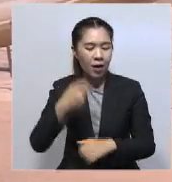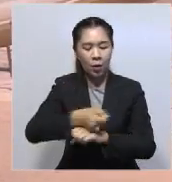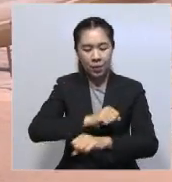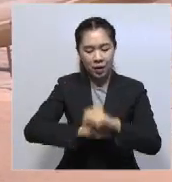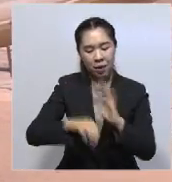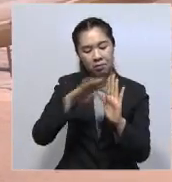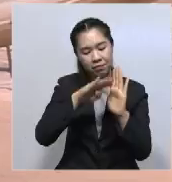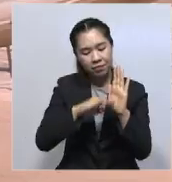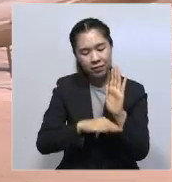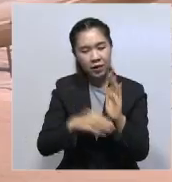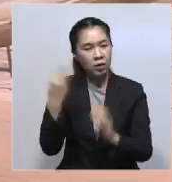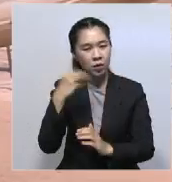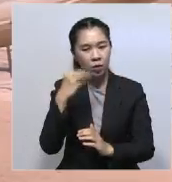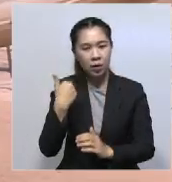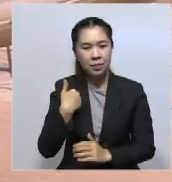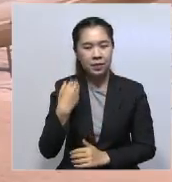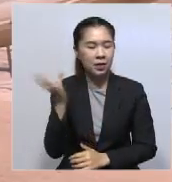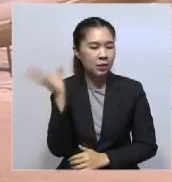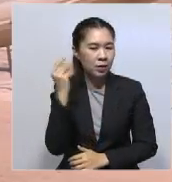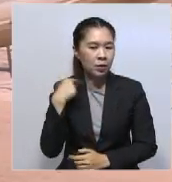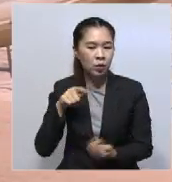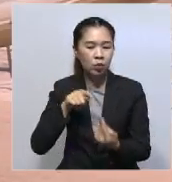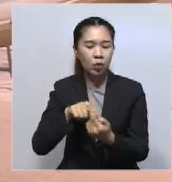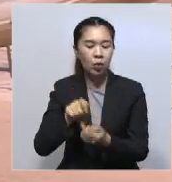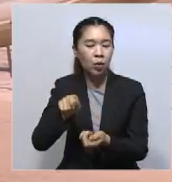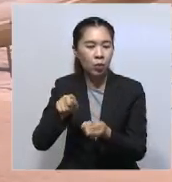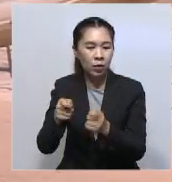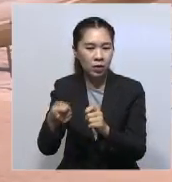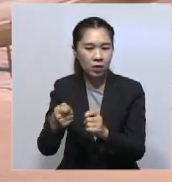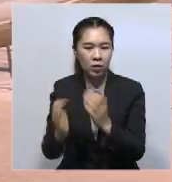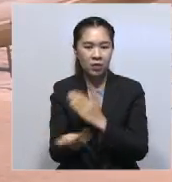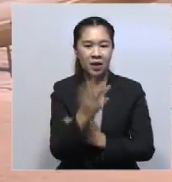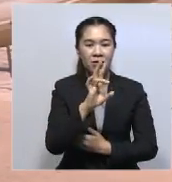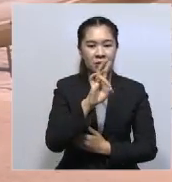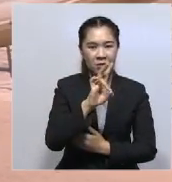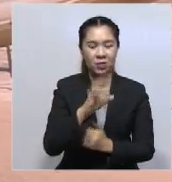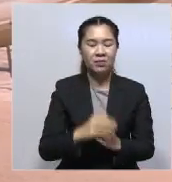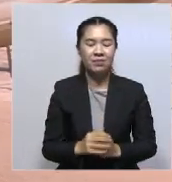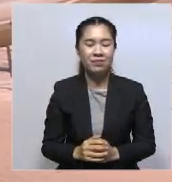ในแต่ละวันนะครับก็สามารถรับฟังได้ทางสถานีวิทยุแห่งประเทศไทยในเวลา 7:00 น.ครับ